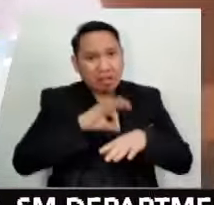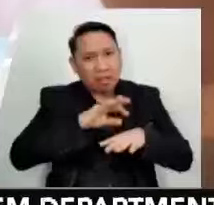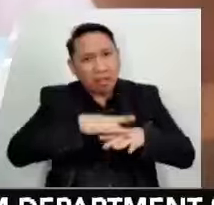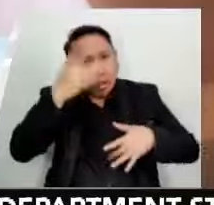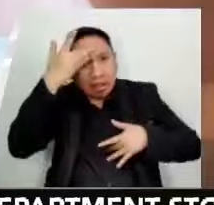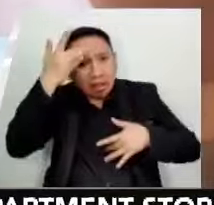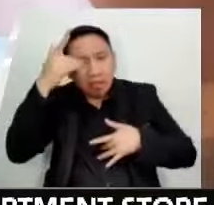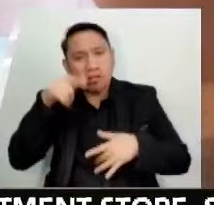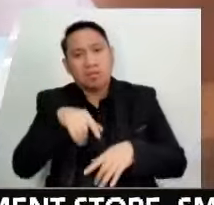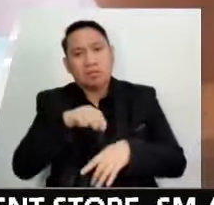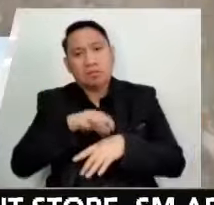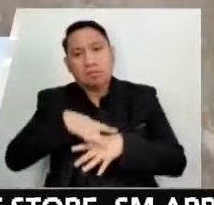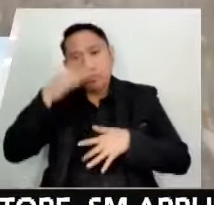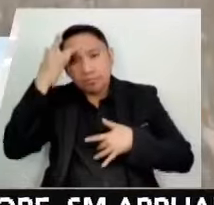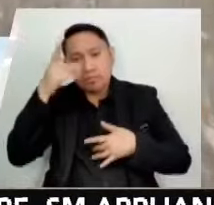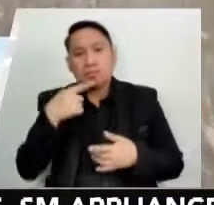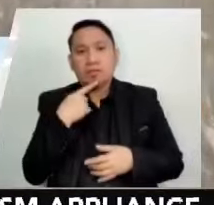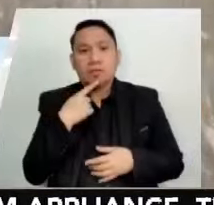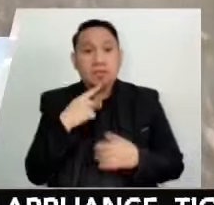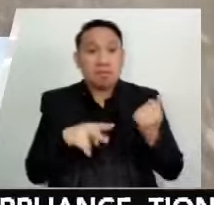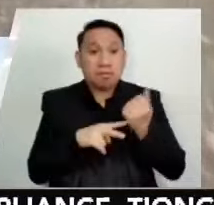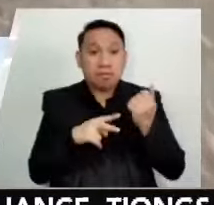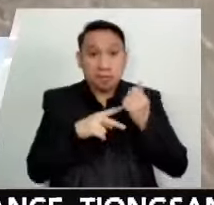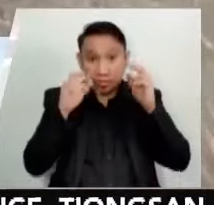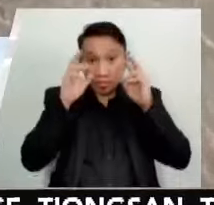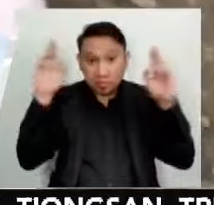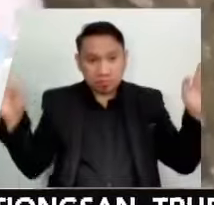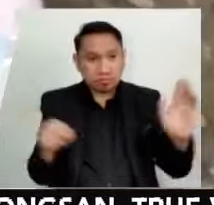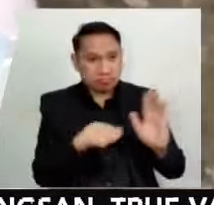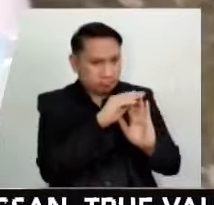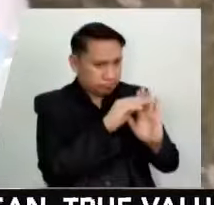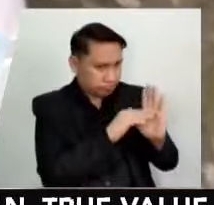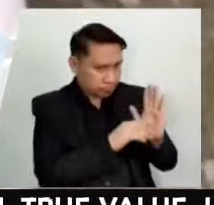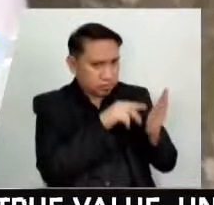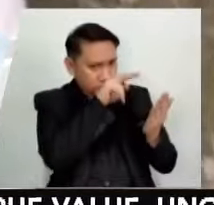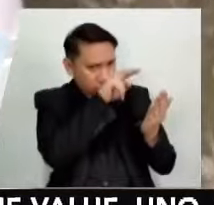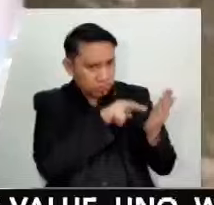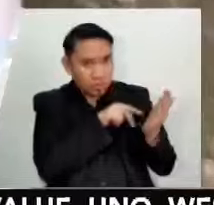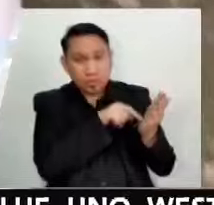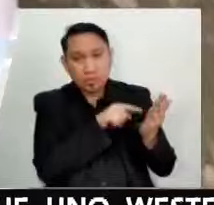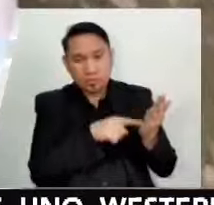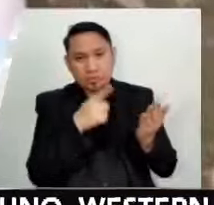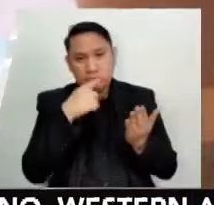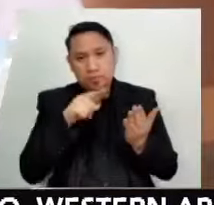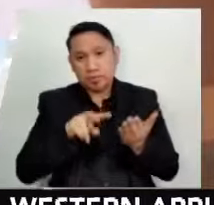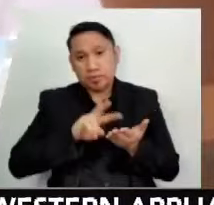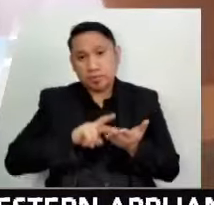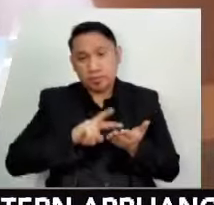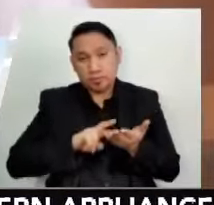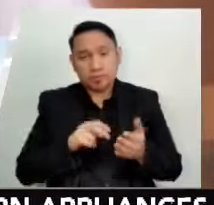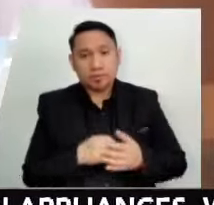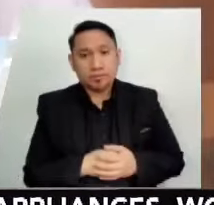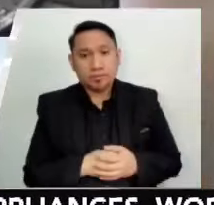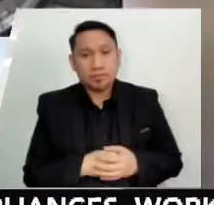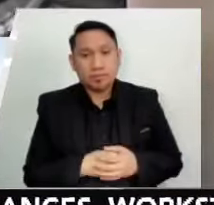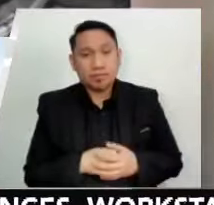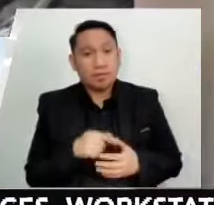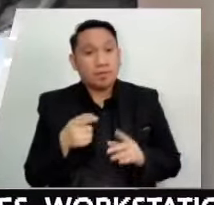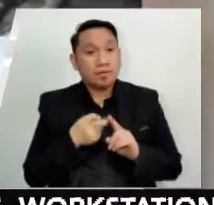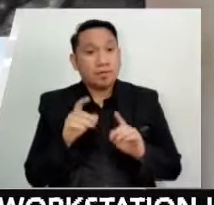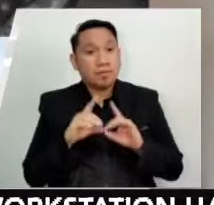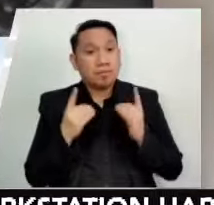ayon kay Vice Mayor choy aznar sa listahan ng Regional epidemiology and surveillance unit or reso 7 ng Department Of Health